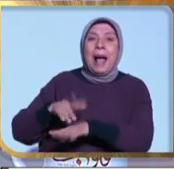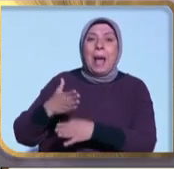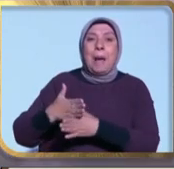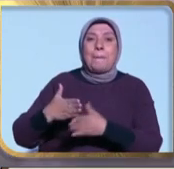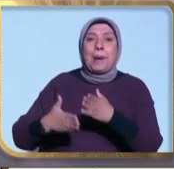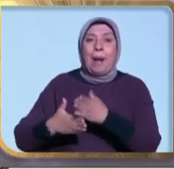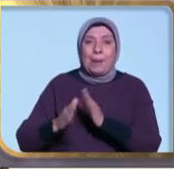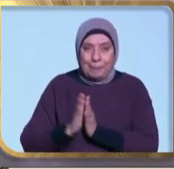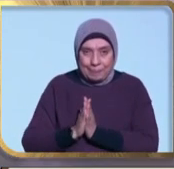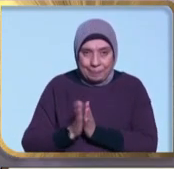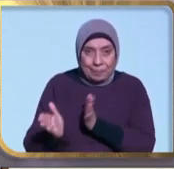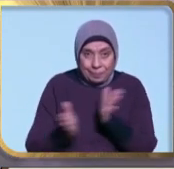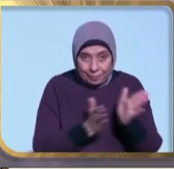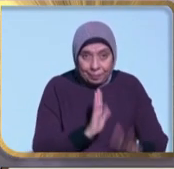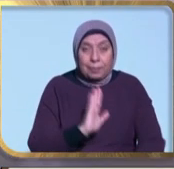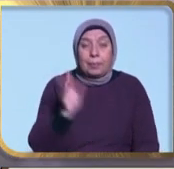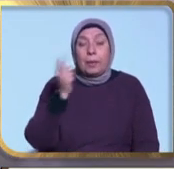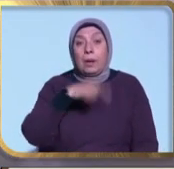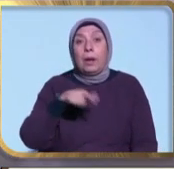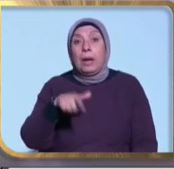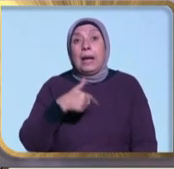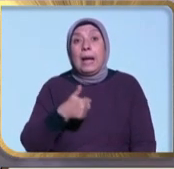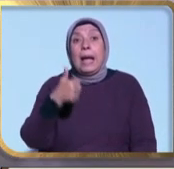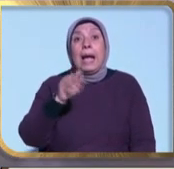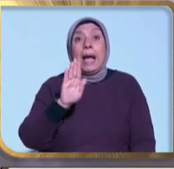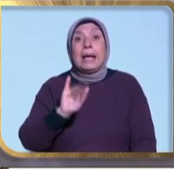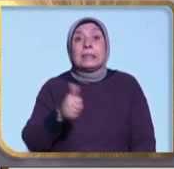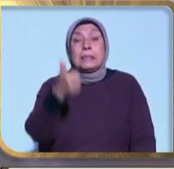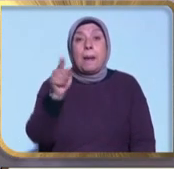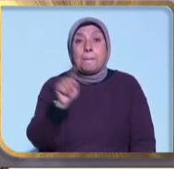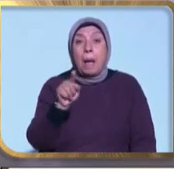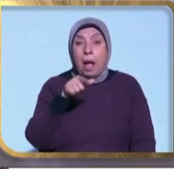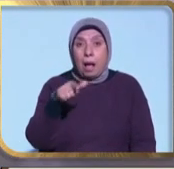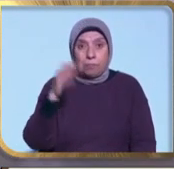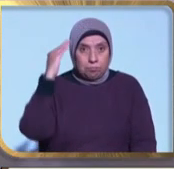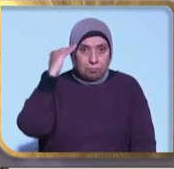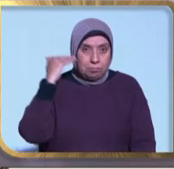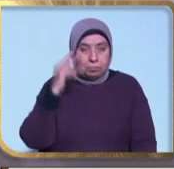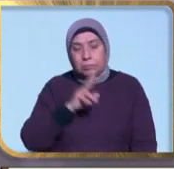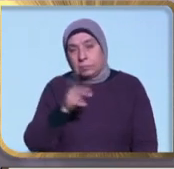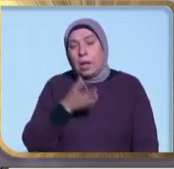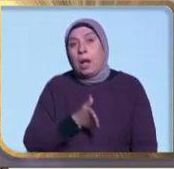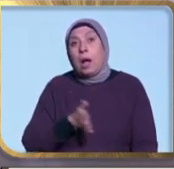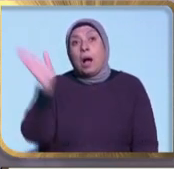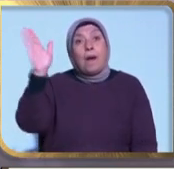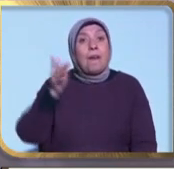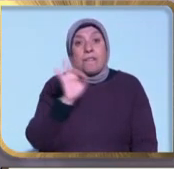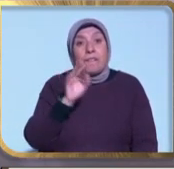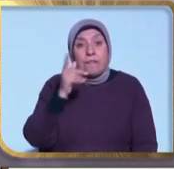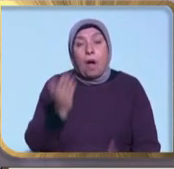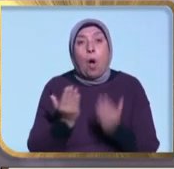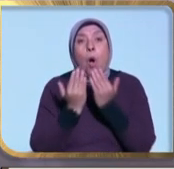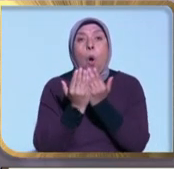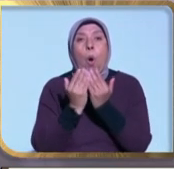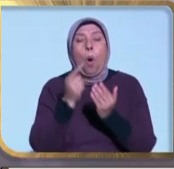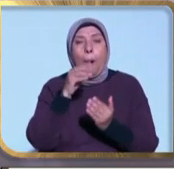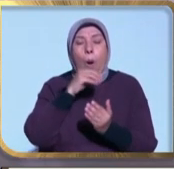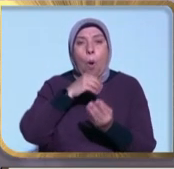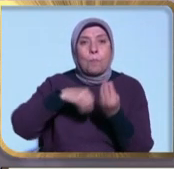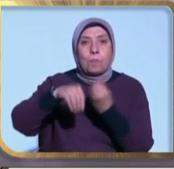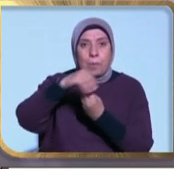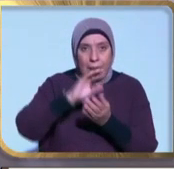استاذه اسماء راحت العمره اول مره في حياتها ا تروح العمره وبعدين بتقول انه